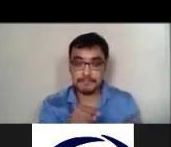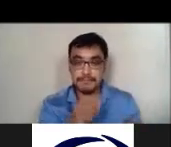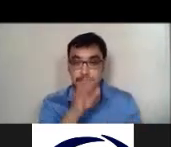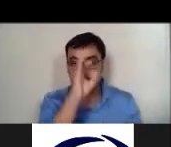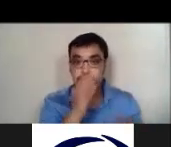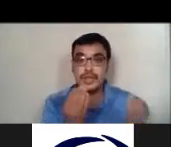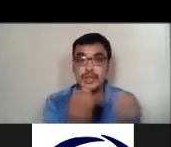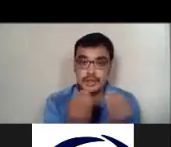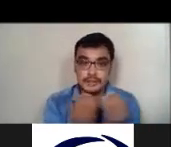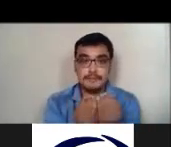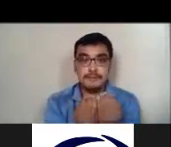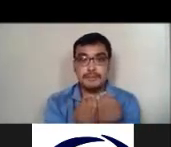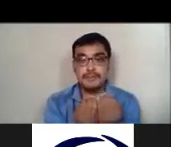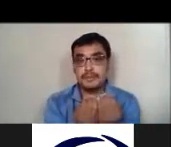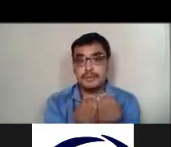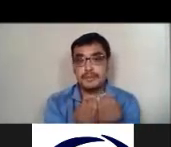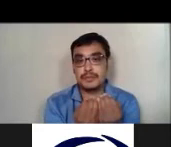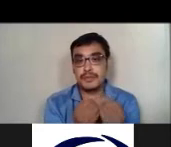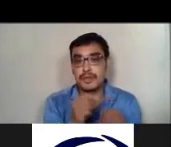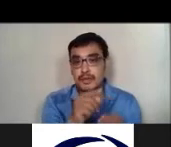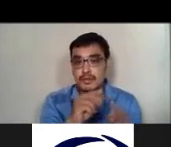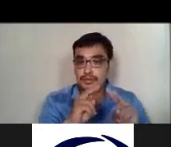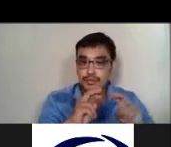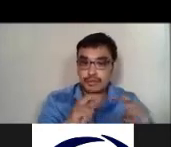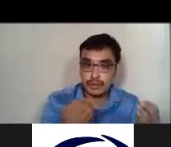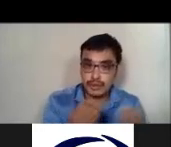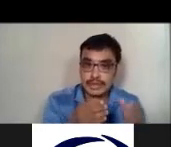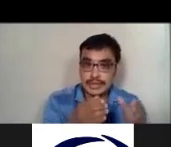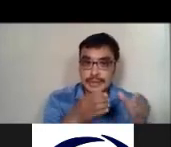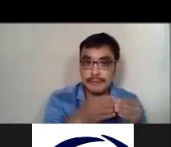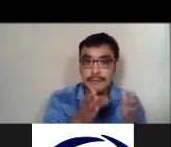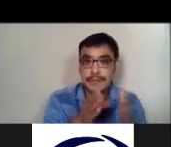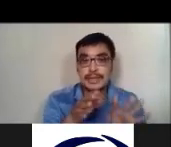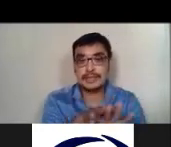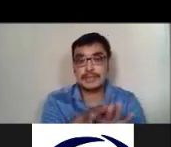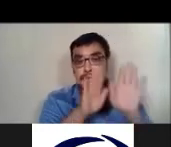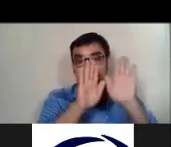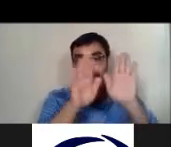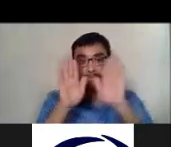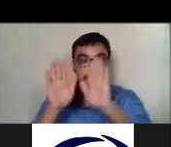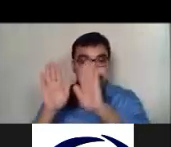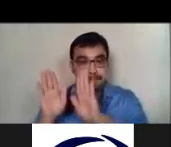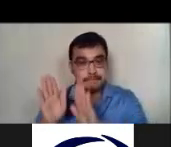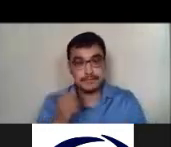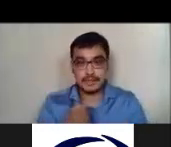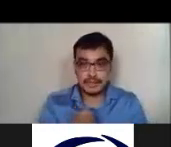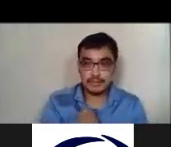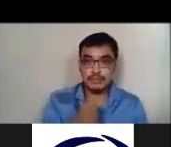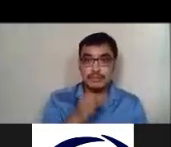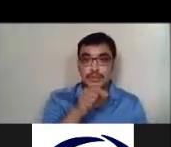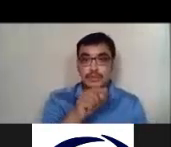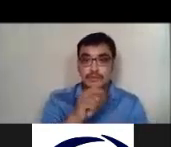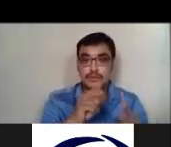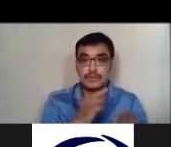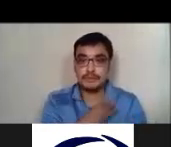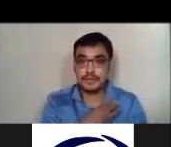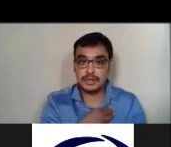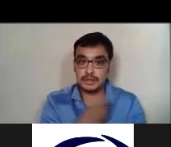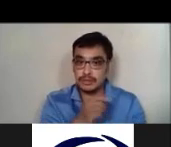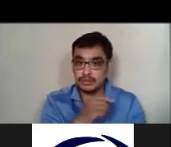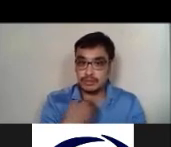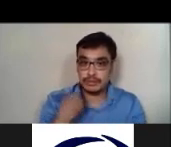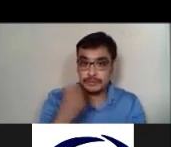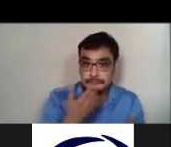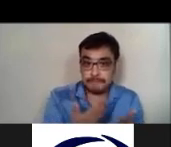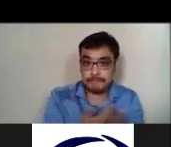गरी अब यो रिसर्च टिमको तर्फबाट धेरै धेरै धन्यवाद जो यो जिबिपी सर्भाइभरहरूले हामीलाई